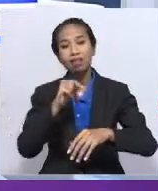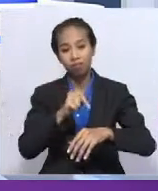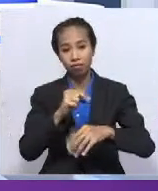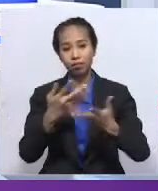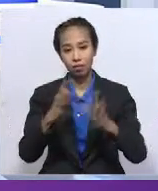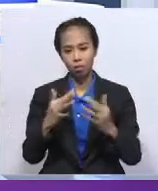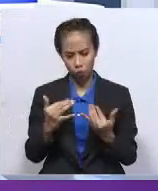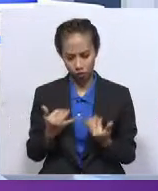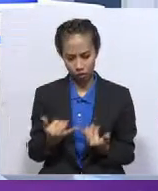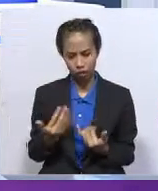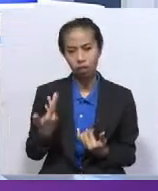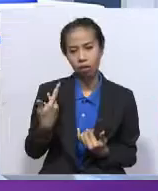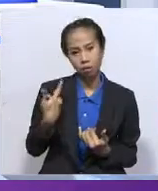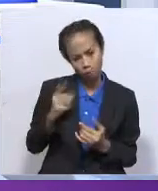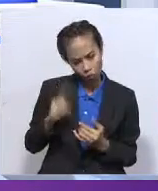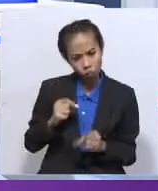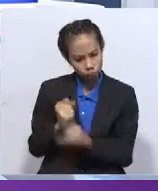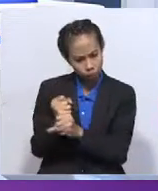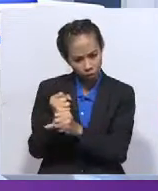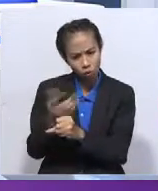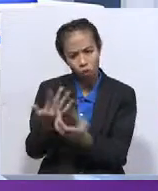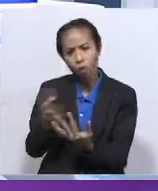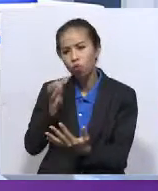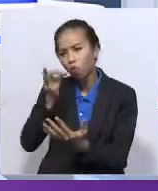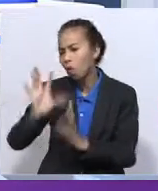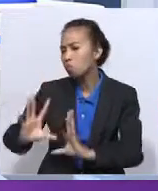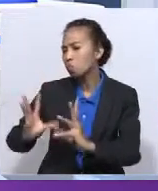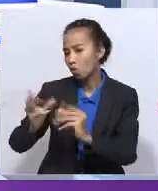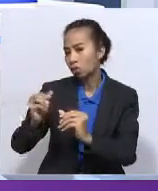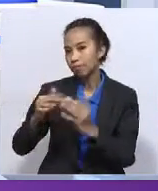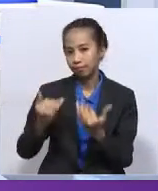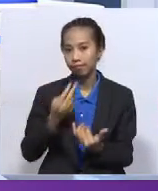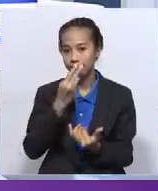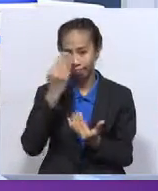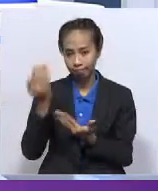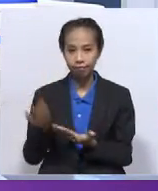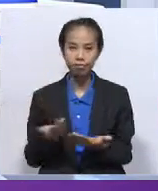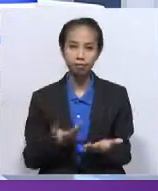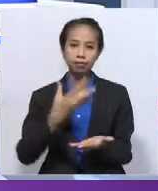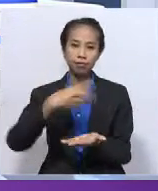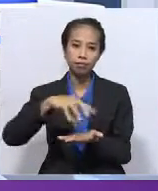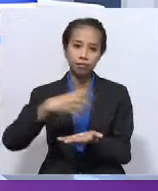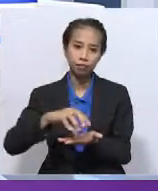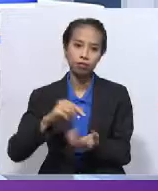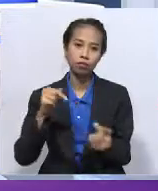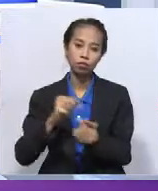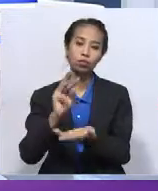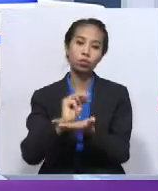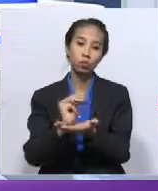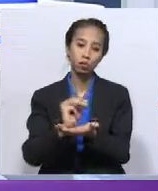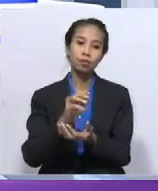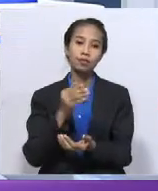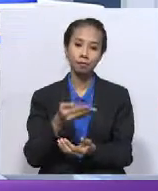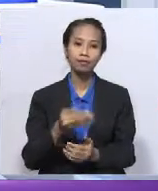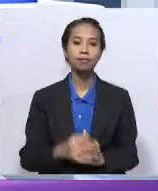พร้อมยืนยันด้วยนะคะว่าจะเดินหน้าจนกว่าคดีจะสิ้นสุดอย่างเป็นธรรมติดตามรายละเอียดจากคุณจารุวรรณจารุจินดารายงานมาจากมูลนิธิ